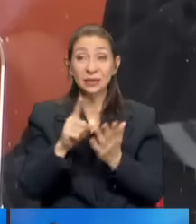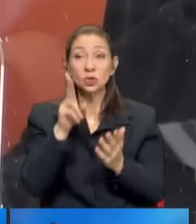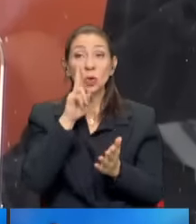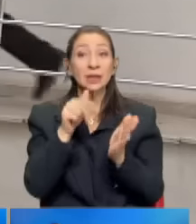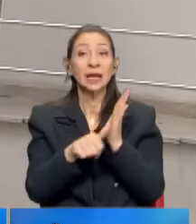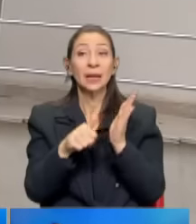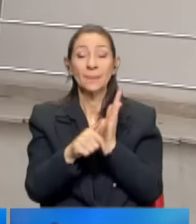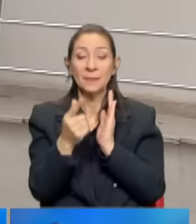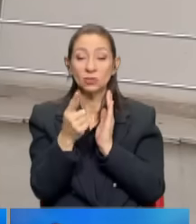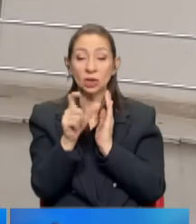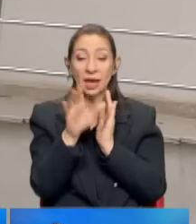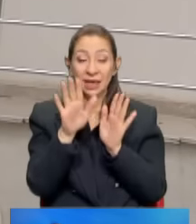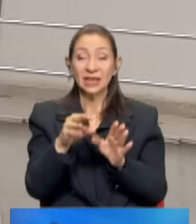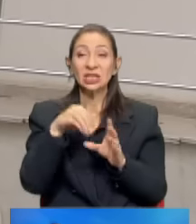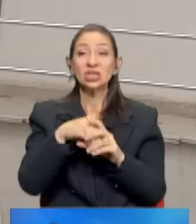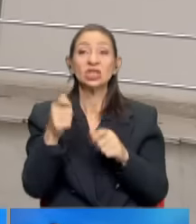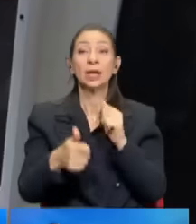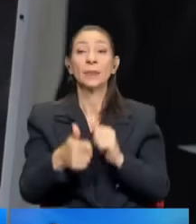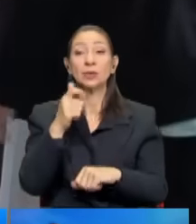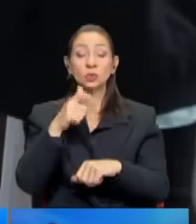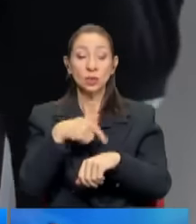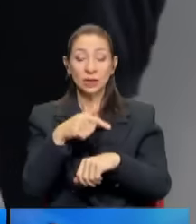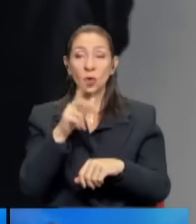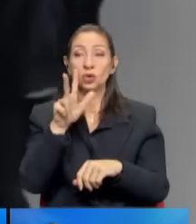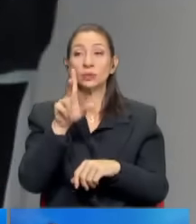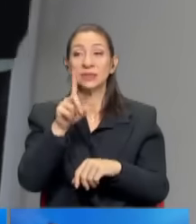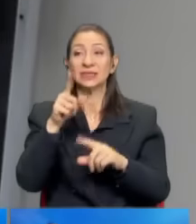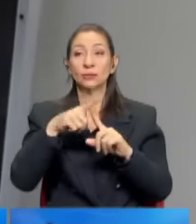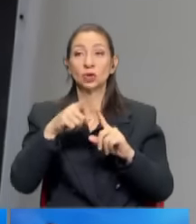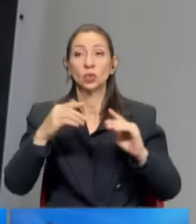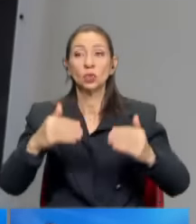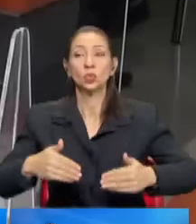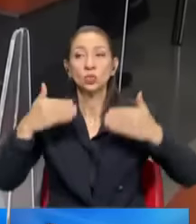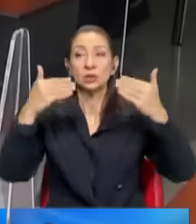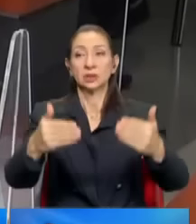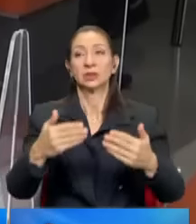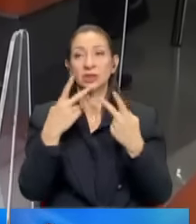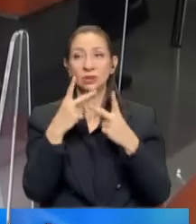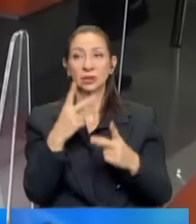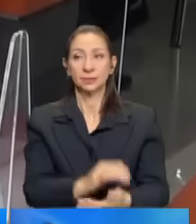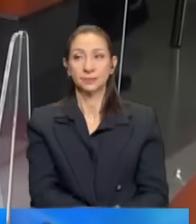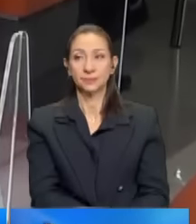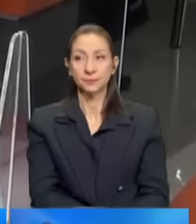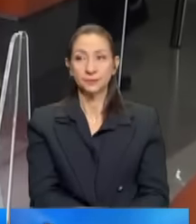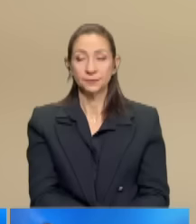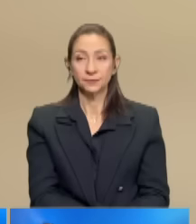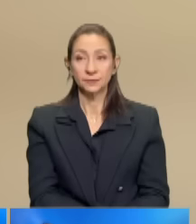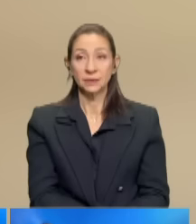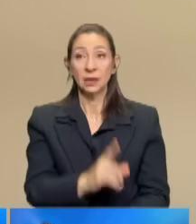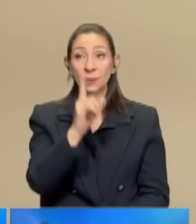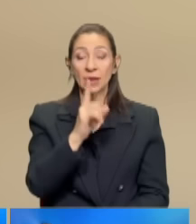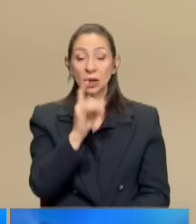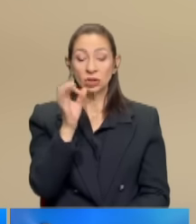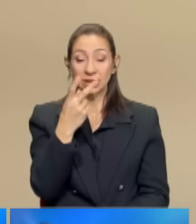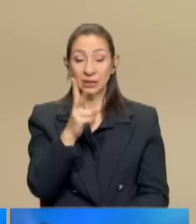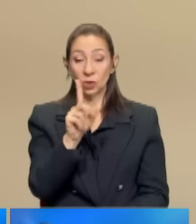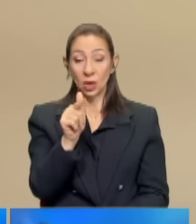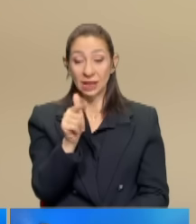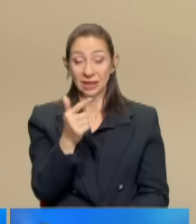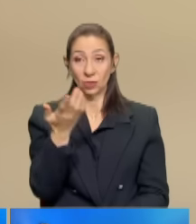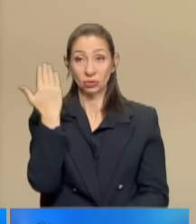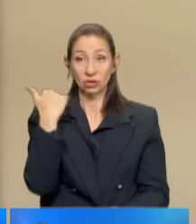tarihe 1 bu5 ay kala İçişleri Bakanı sürenin 31 Temmuz'a uzatıldığını açıkladı 1 Ocak 2016